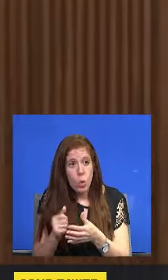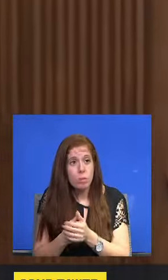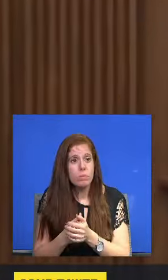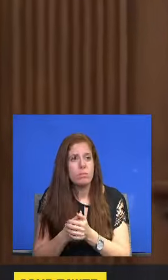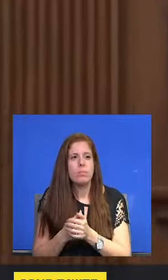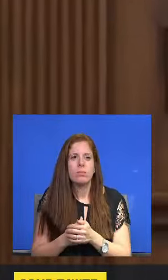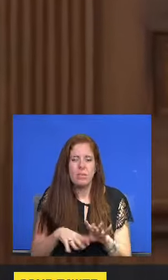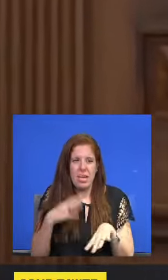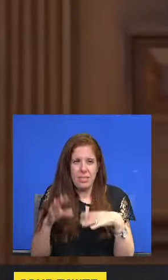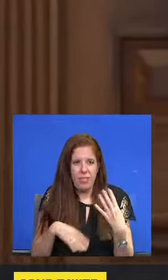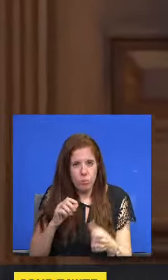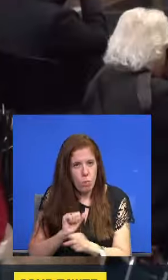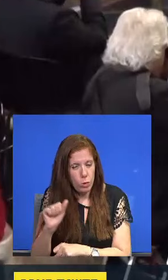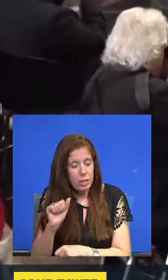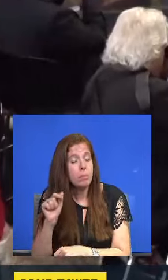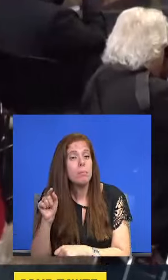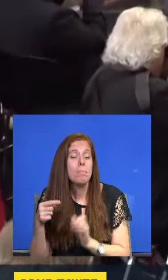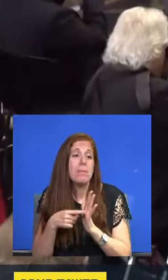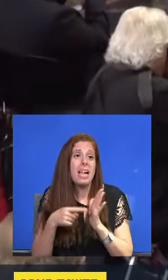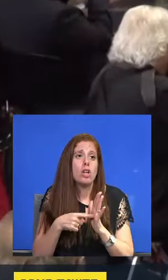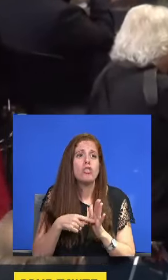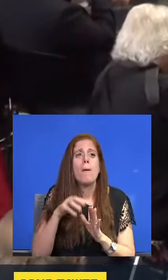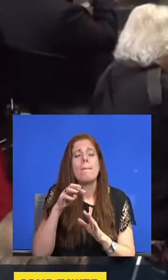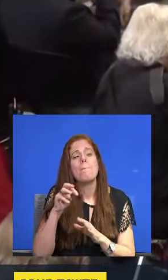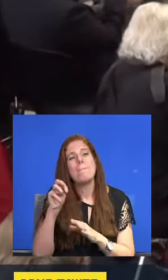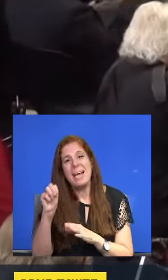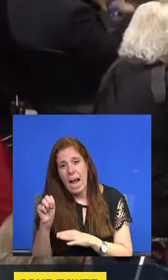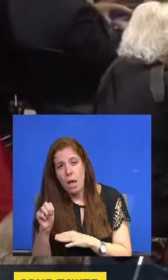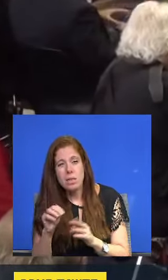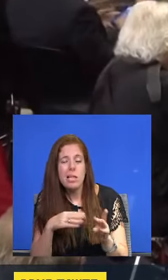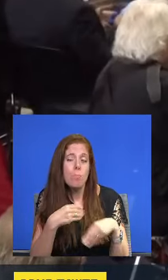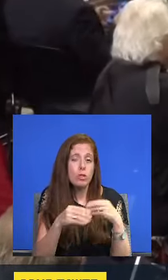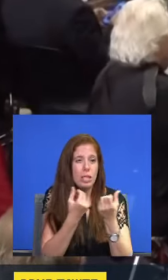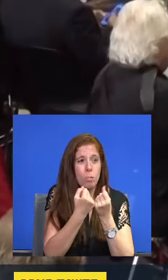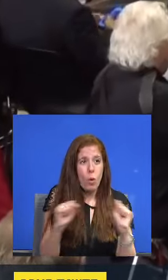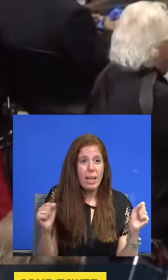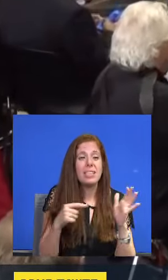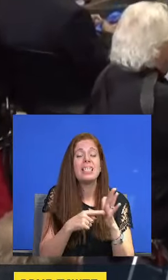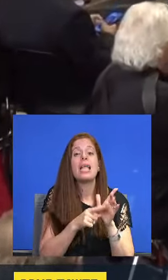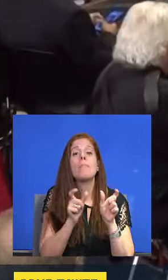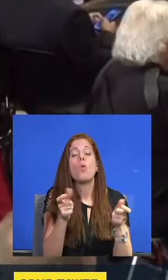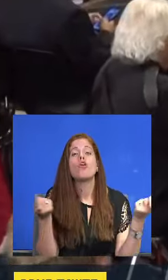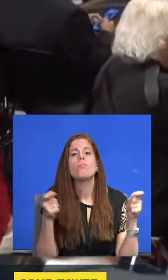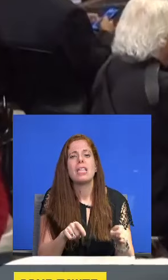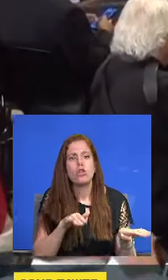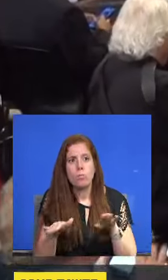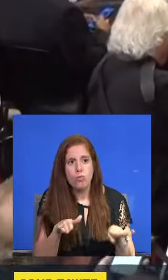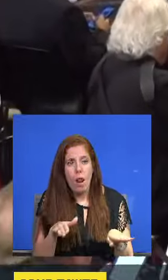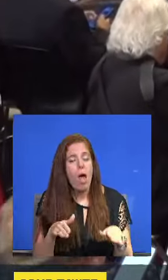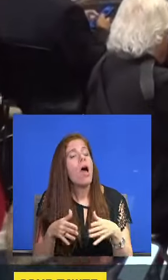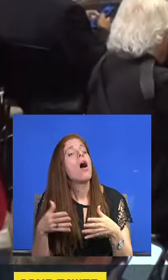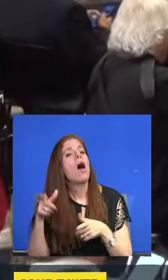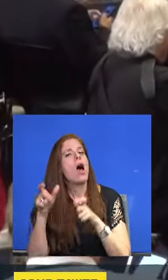במפלגה הרפובליקנית יצא על כך שמקארתי התפשר עם הדמוקרטים כדי למנוע השבתה של הממשלה. חברי האגף הימני